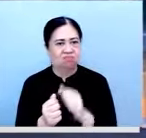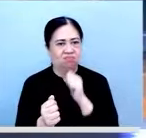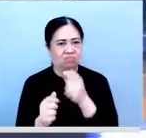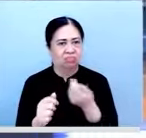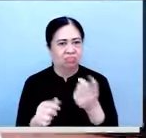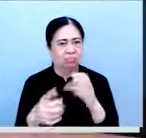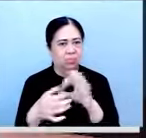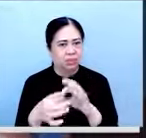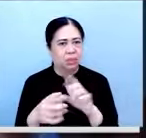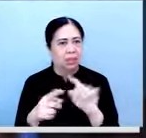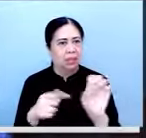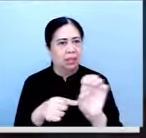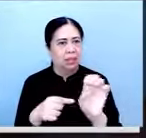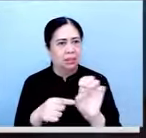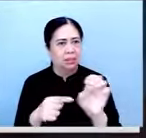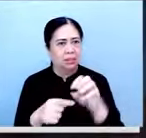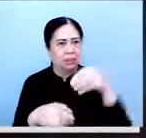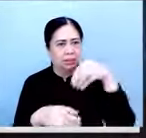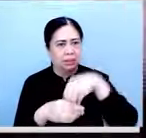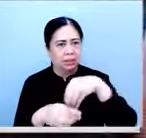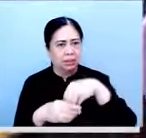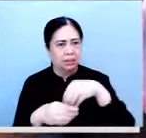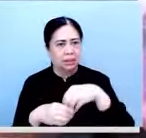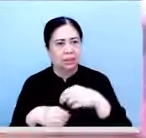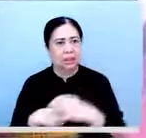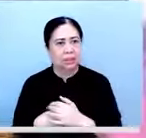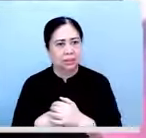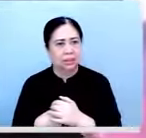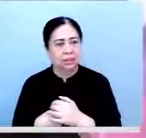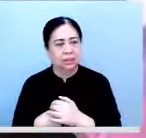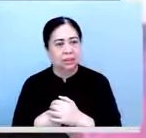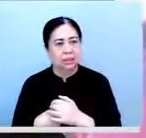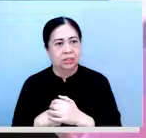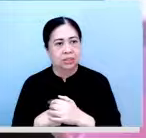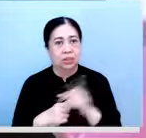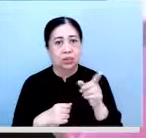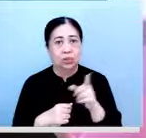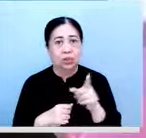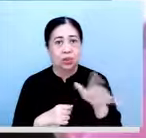Pero may extra pocket siya. Actually, yung tail niya, nagagal. May zipper. Wow! Wow!